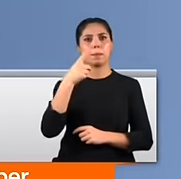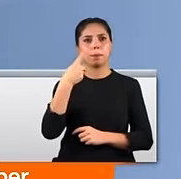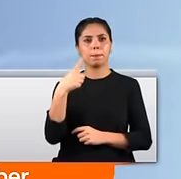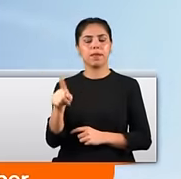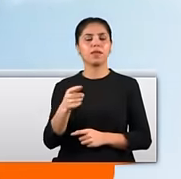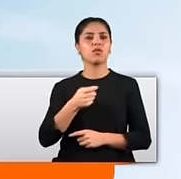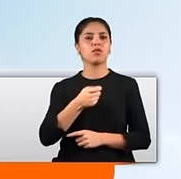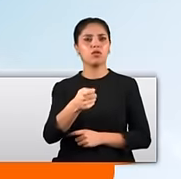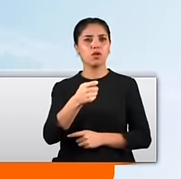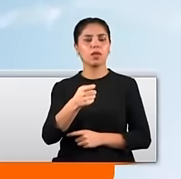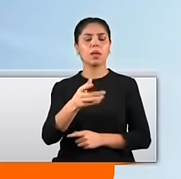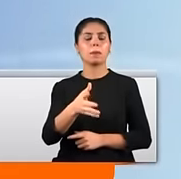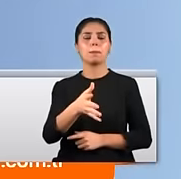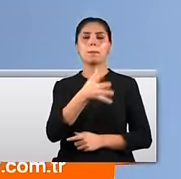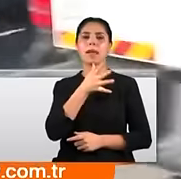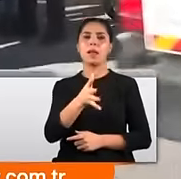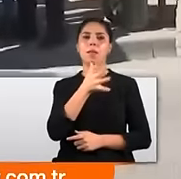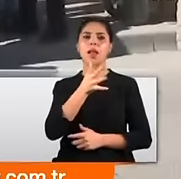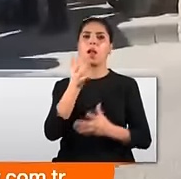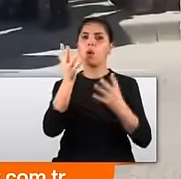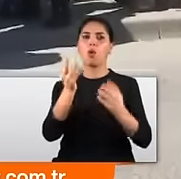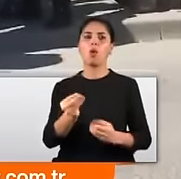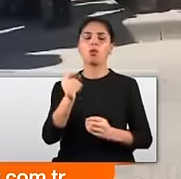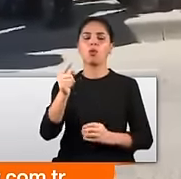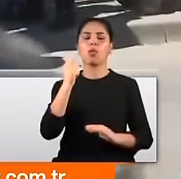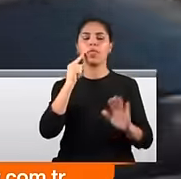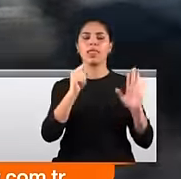cinayetin bile isteye işlendiğinin kanıtı.